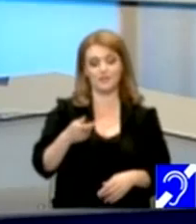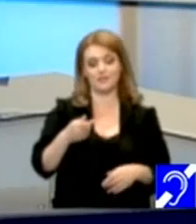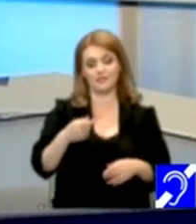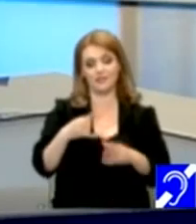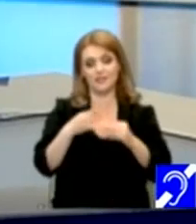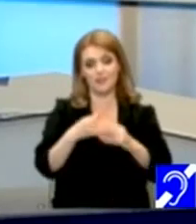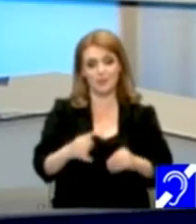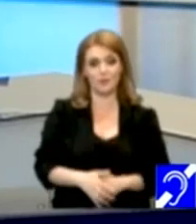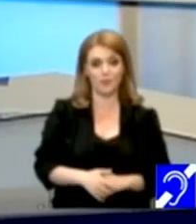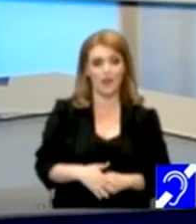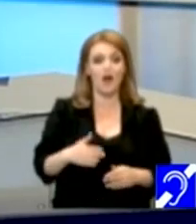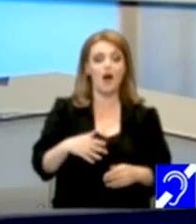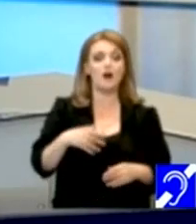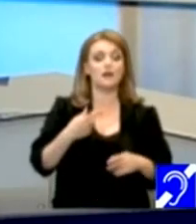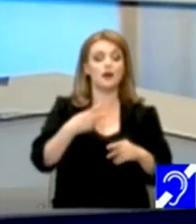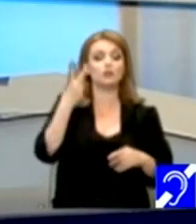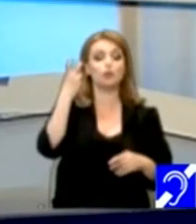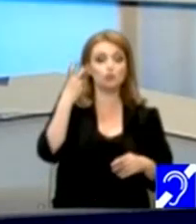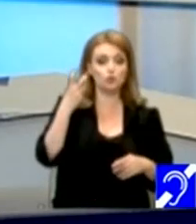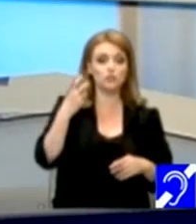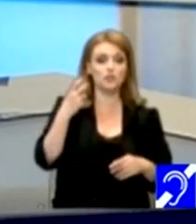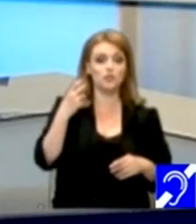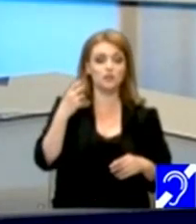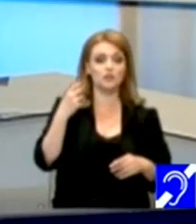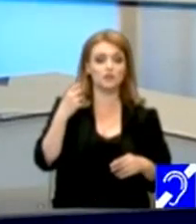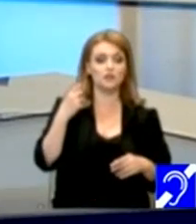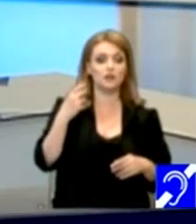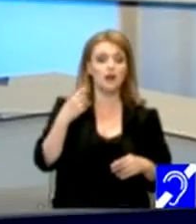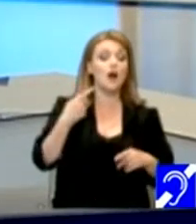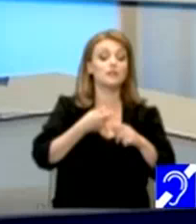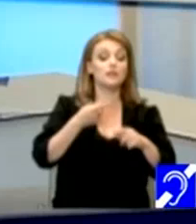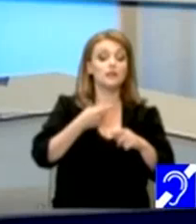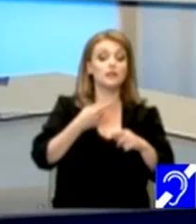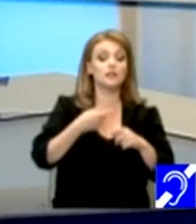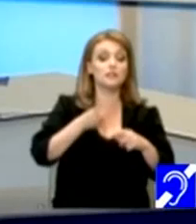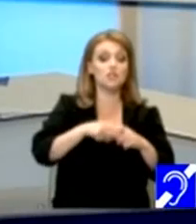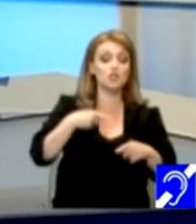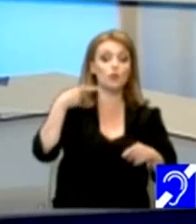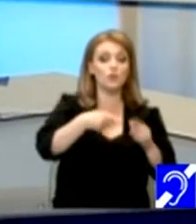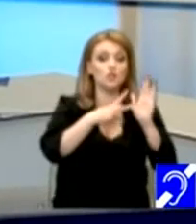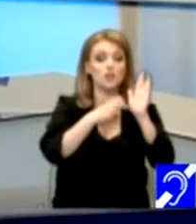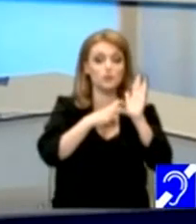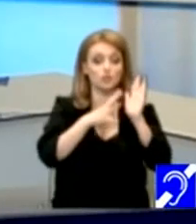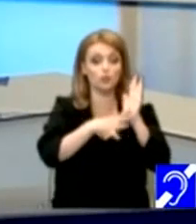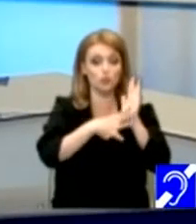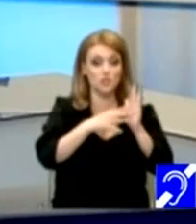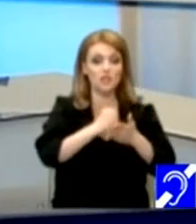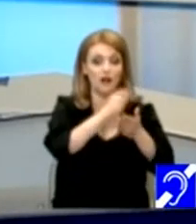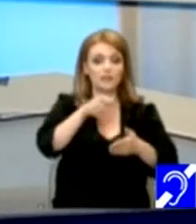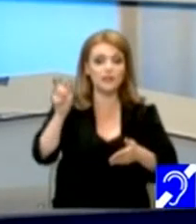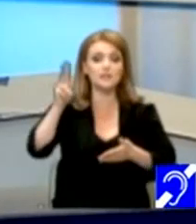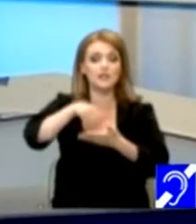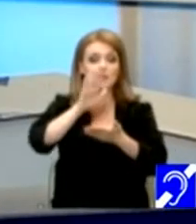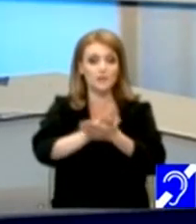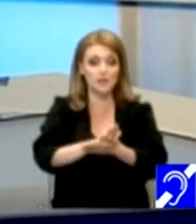Aproape 10% dintre cei 1.790 de candidați la funcția de deputat au avut venituri mai mari de 1 milion de lei